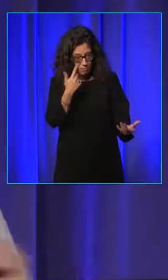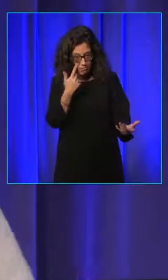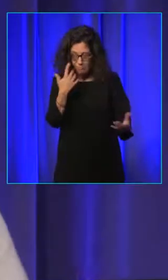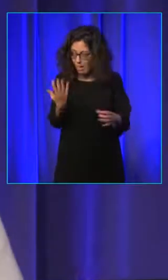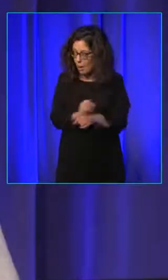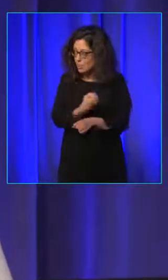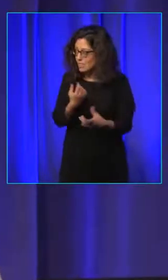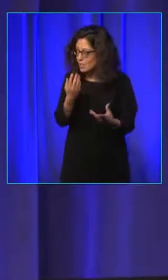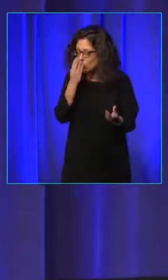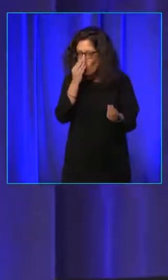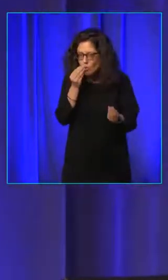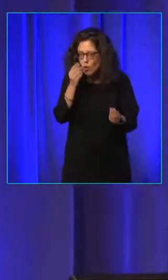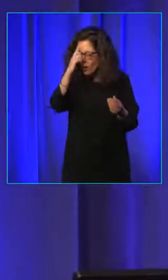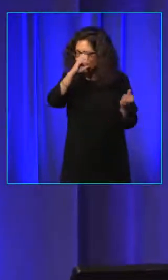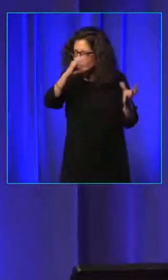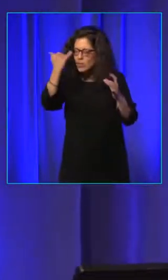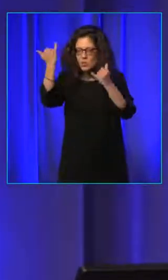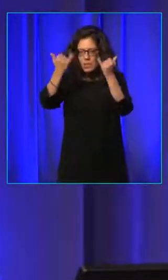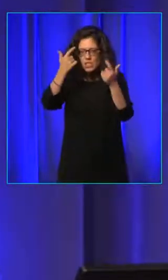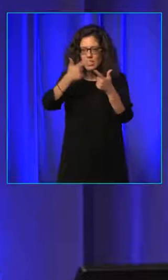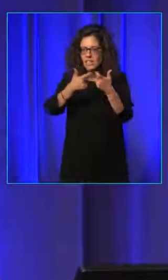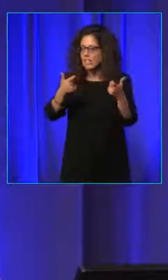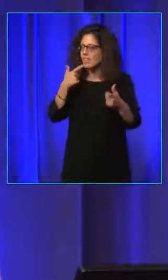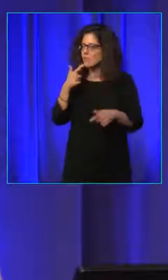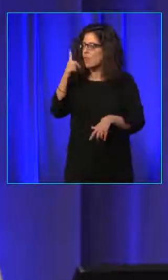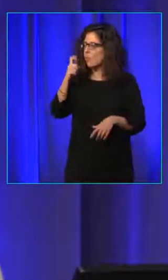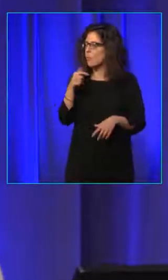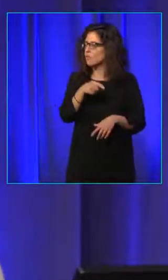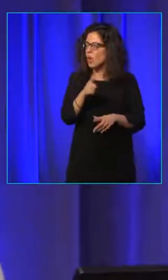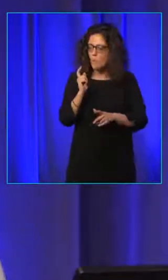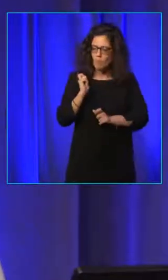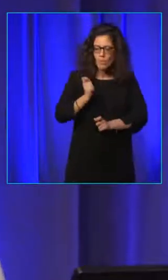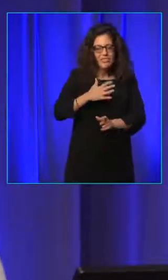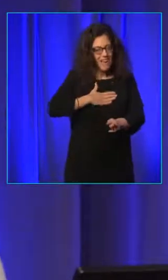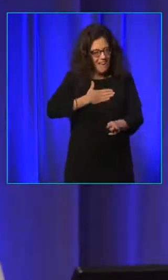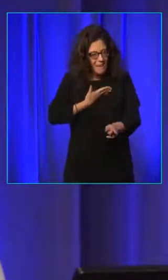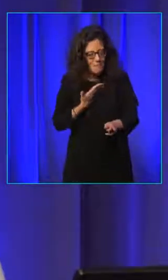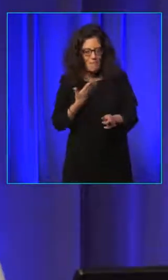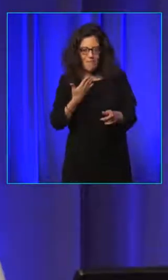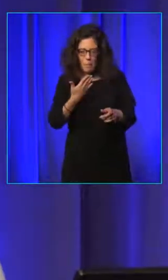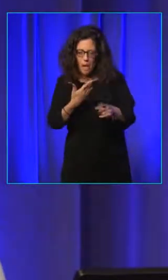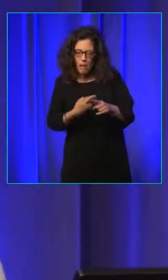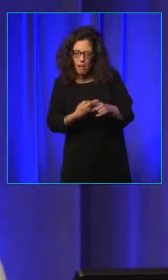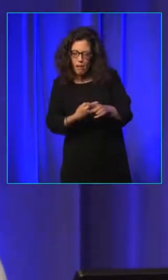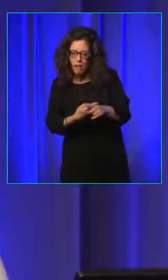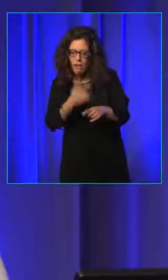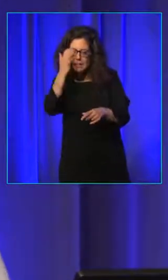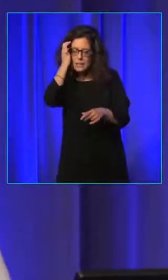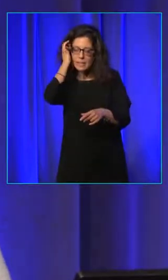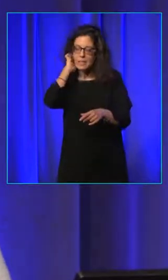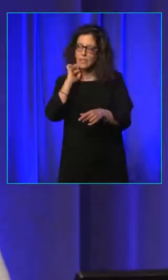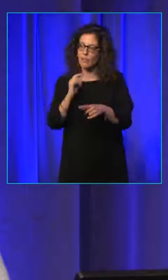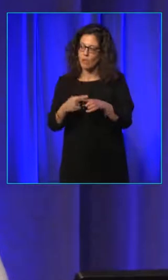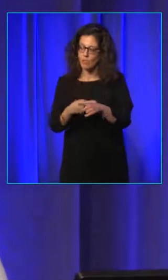ressens. Donc, on travaille sur des prises qu'elle aime bien, des prises qui ne lui font pas peur. Et petit à petit, on va attaquer le travail sur la